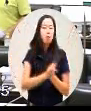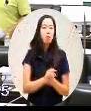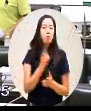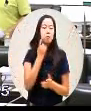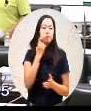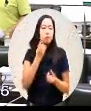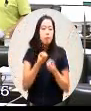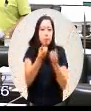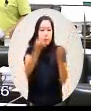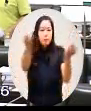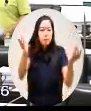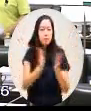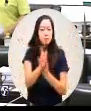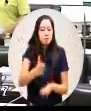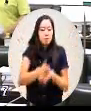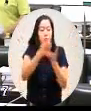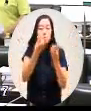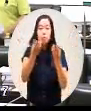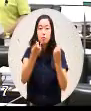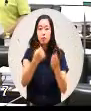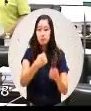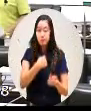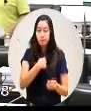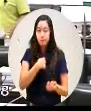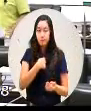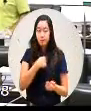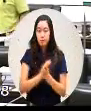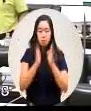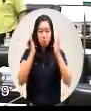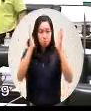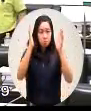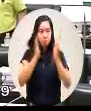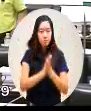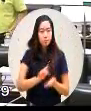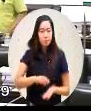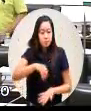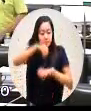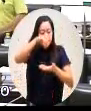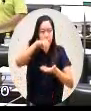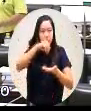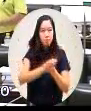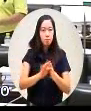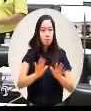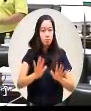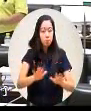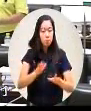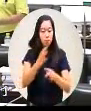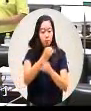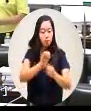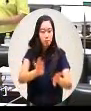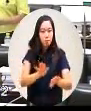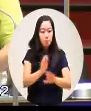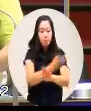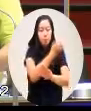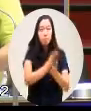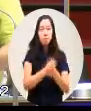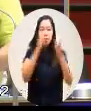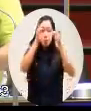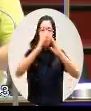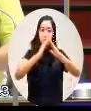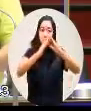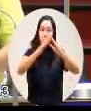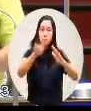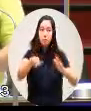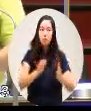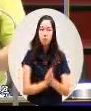不尊重议会，本席正式提案，即日起，高雄市政府